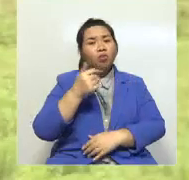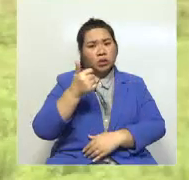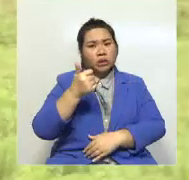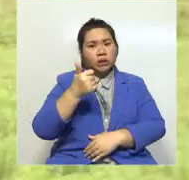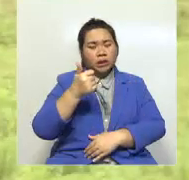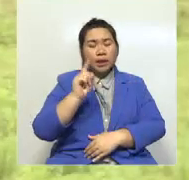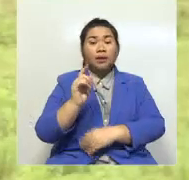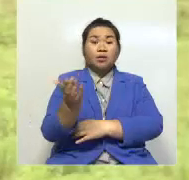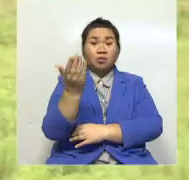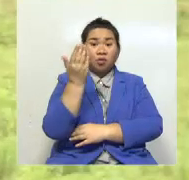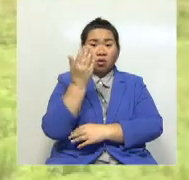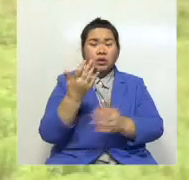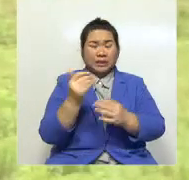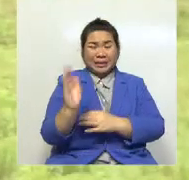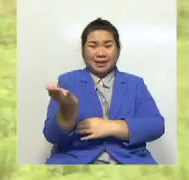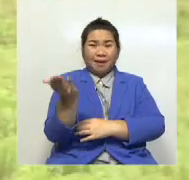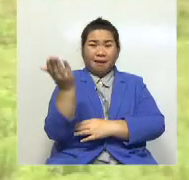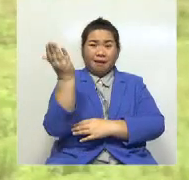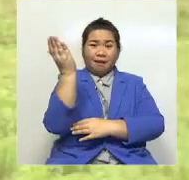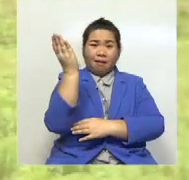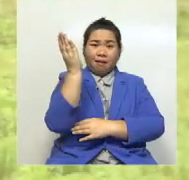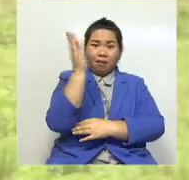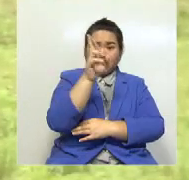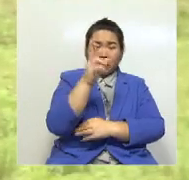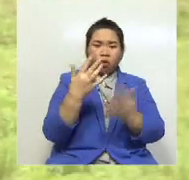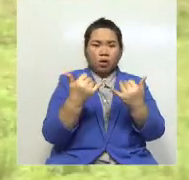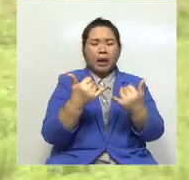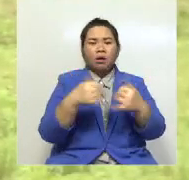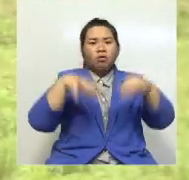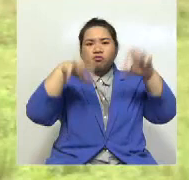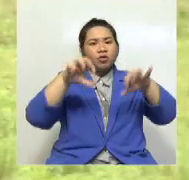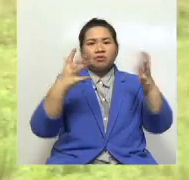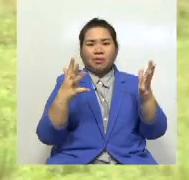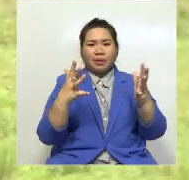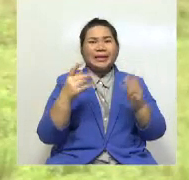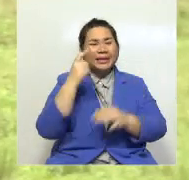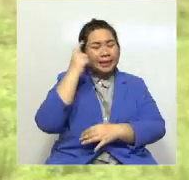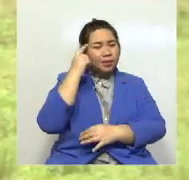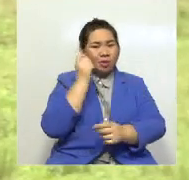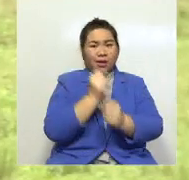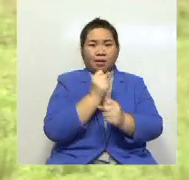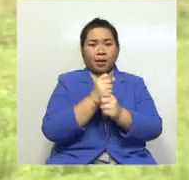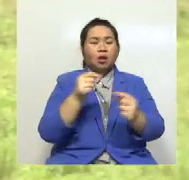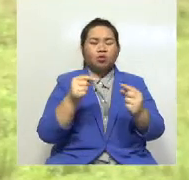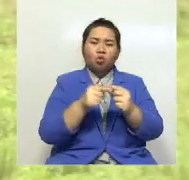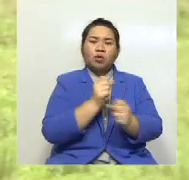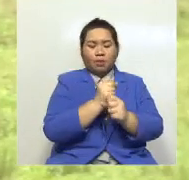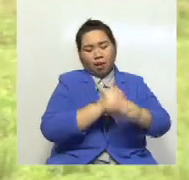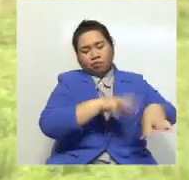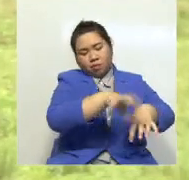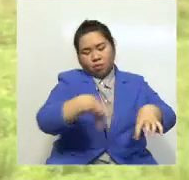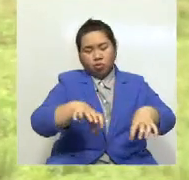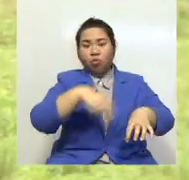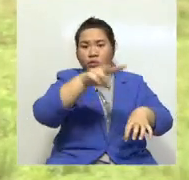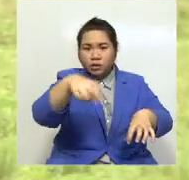ค่ะเพราะว่าตั้งแต่ช่วงเช้ามาจนถึงขณะนี้ยังไม่มีกลุ่มฝนตกลงมาในพื้นที่ก็อาจจะทำให้การทำงานในภาคส่วนต่างๆทั้งการส